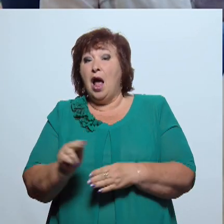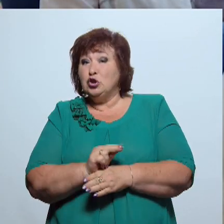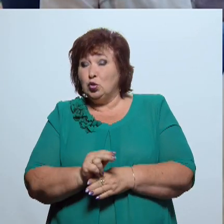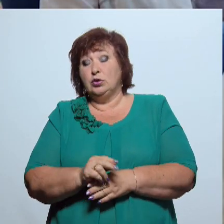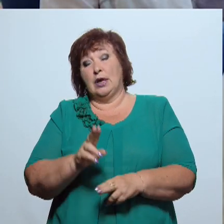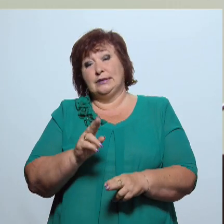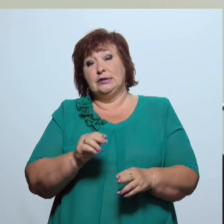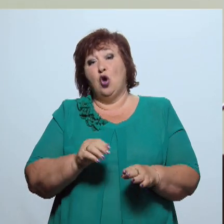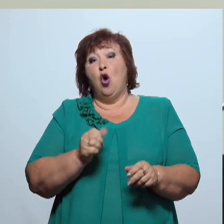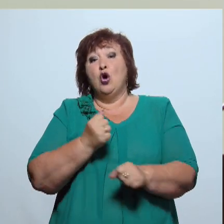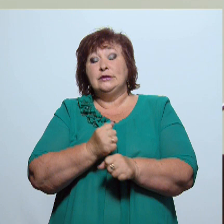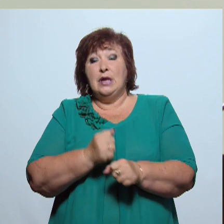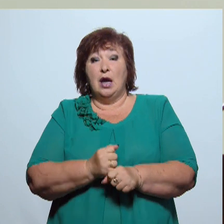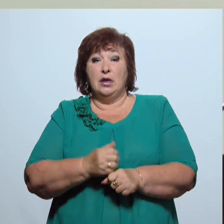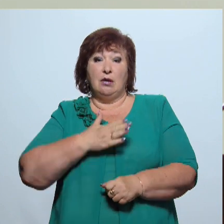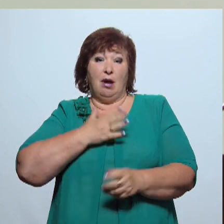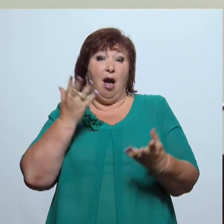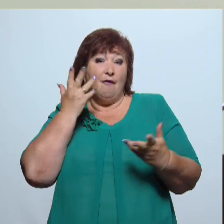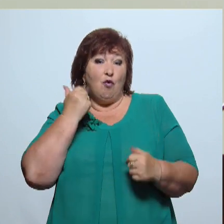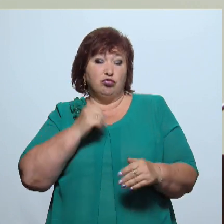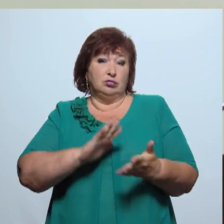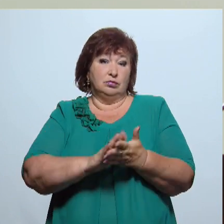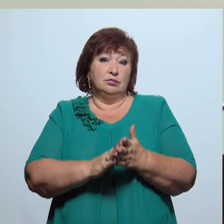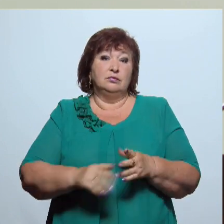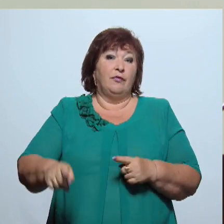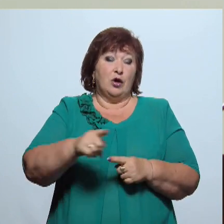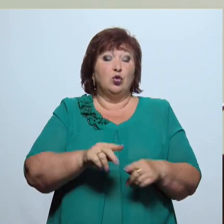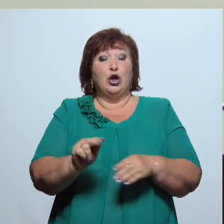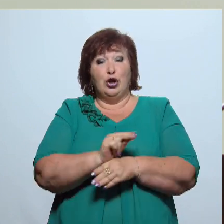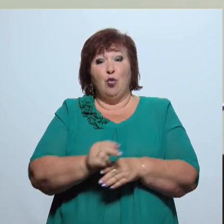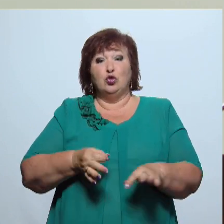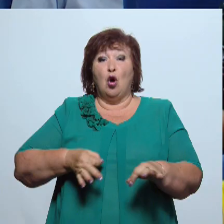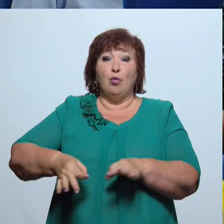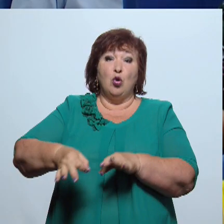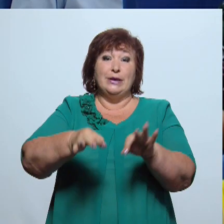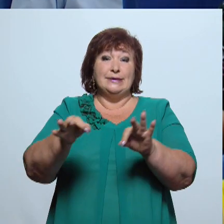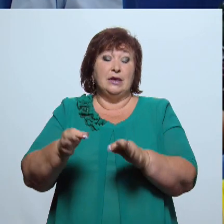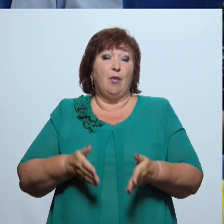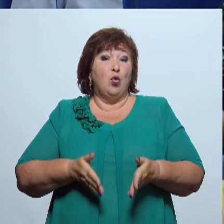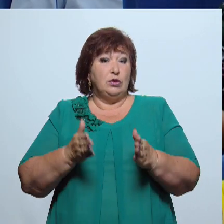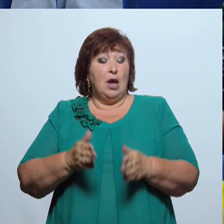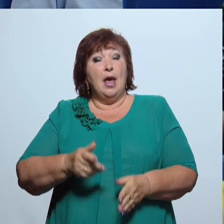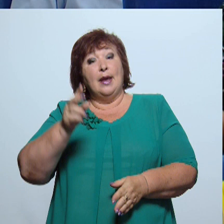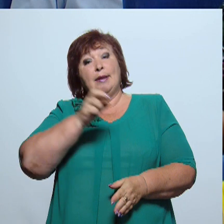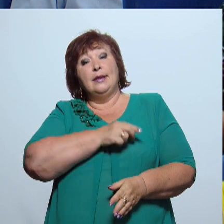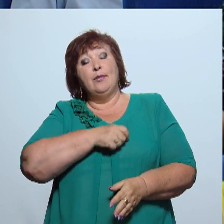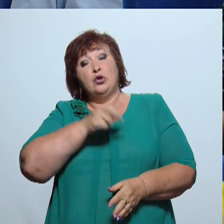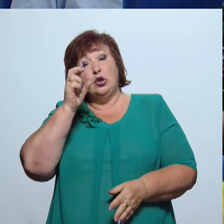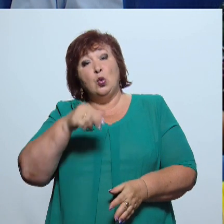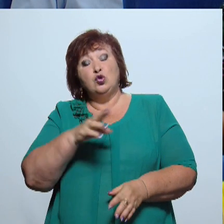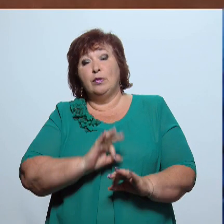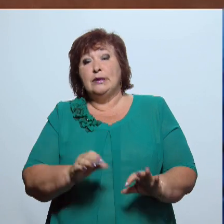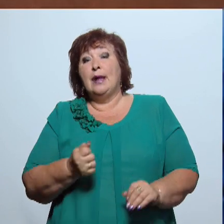и на создание комфортных условий вокруг них, в том числе и на ремонт подъездных путей. В ходе встречи с медиками Удмуртии депутат Госдумы также рассказал